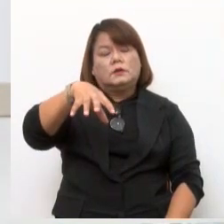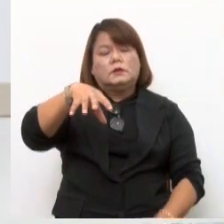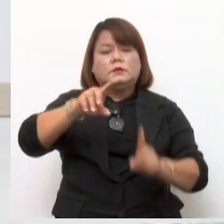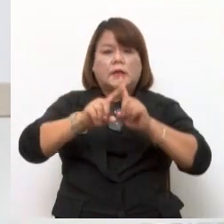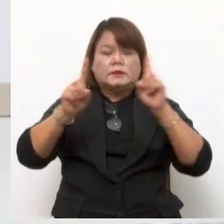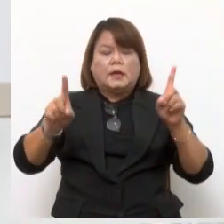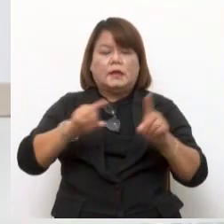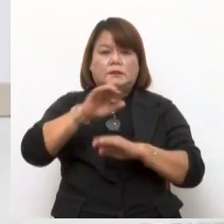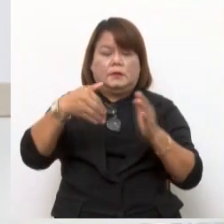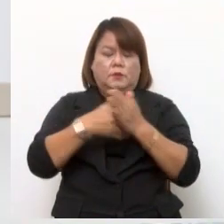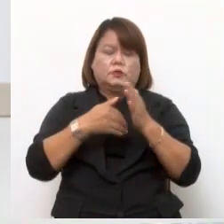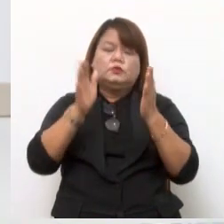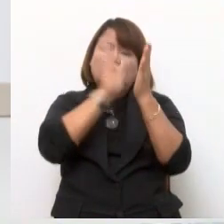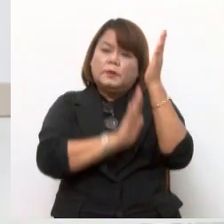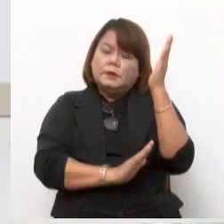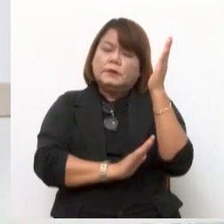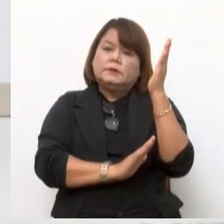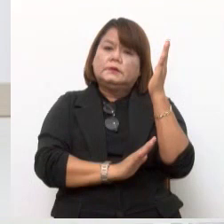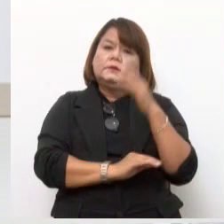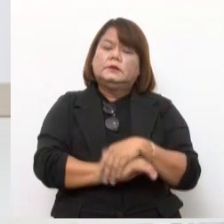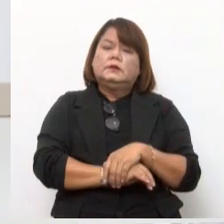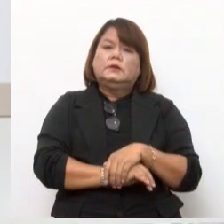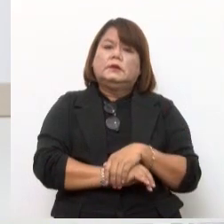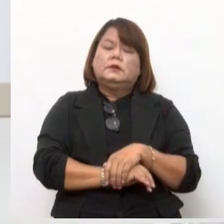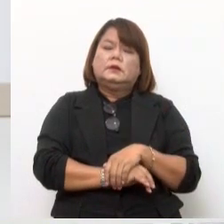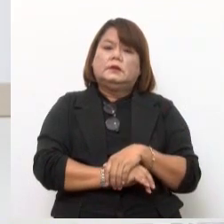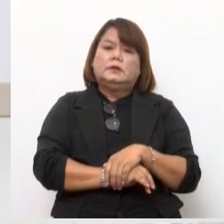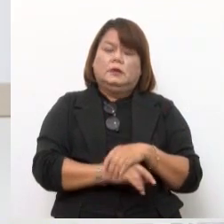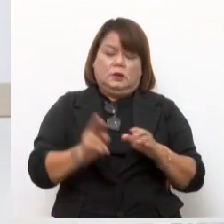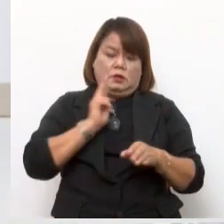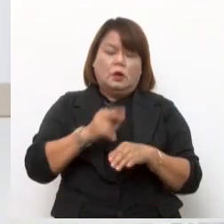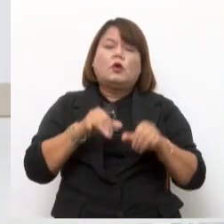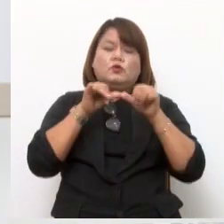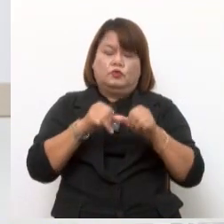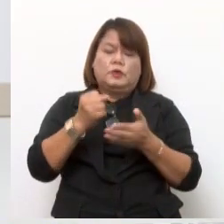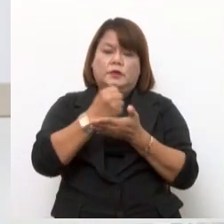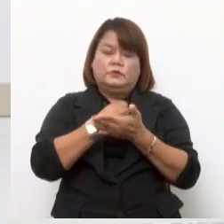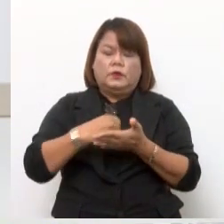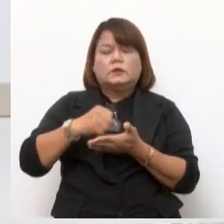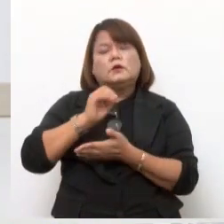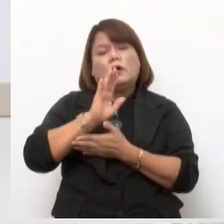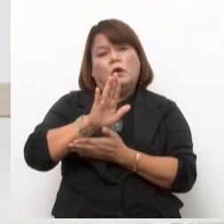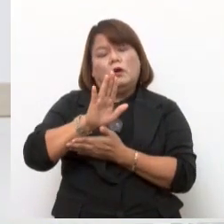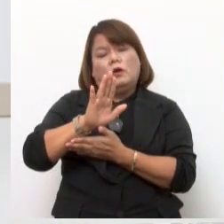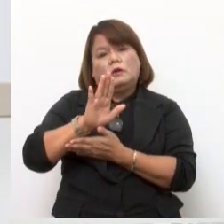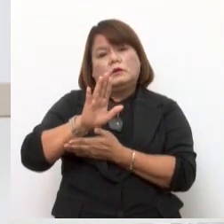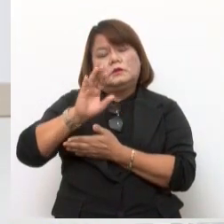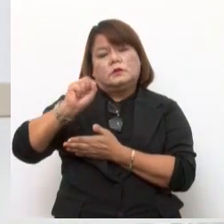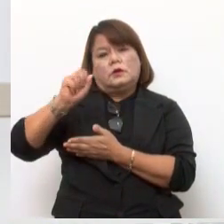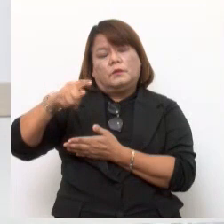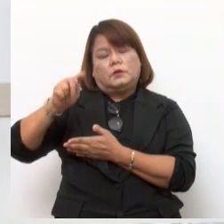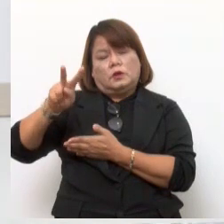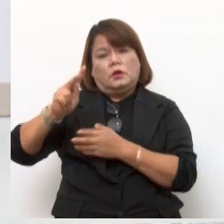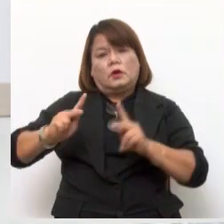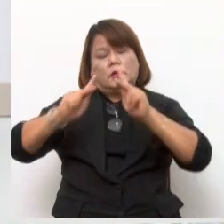ๆทั้งหมดทั่วประเทศของเราเนี่ยนะครับเราก็อยู่ในส่วนของสพท.เรานะครับในกระท